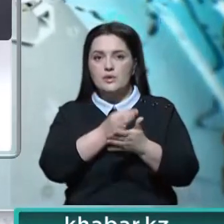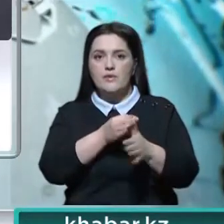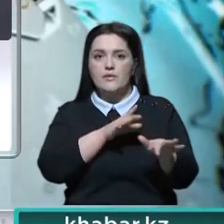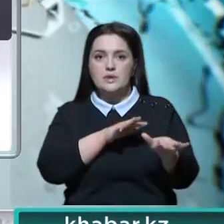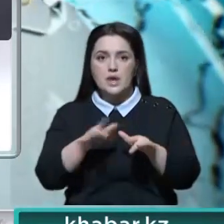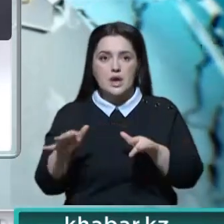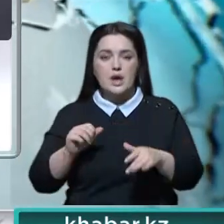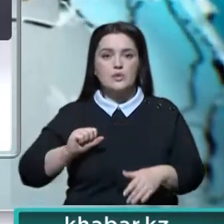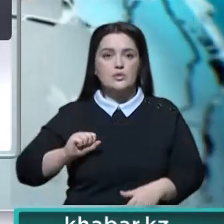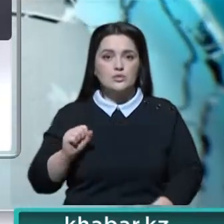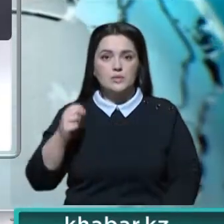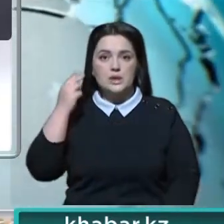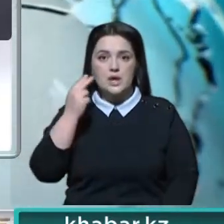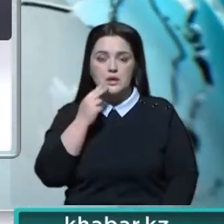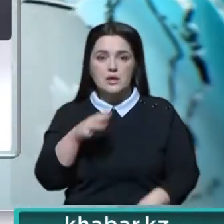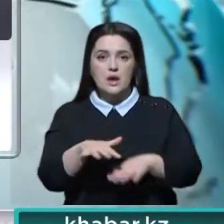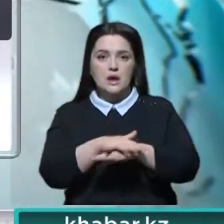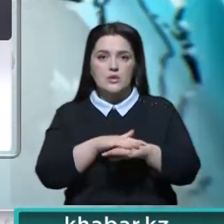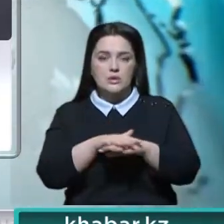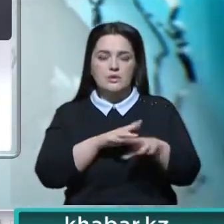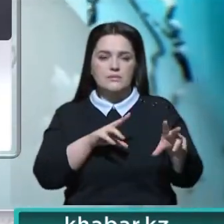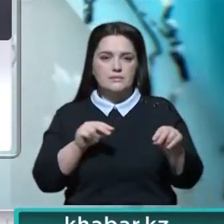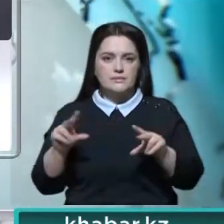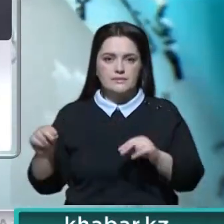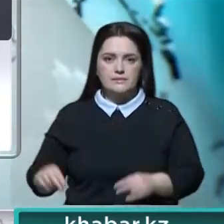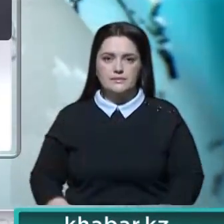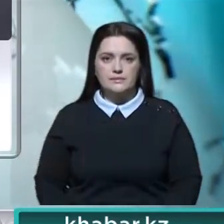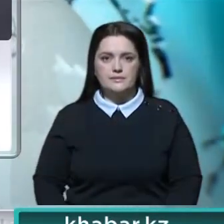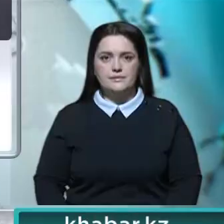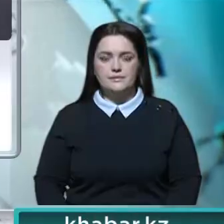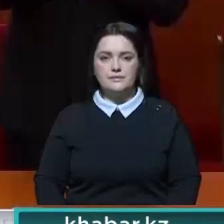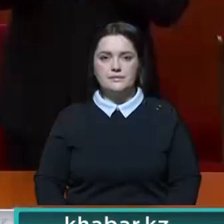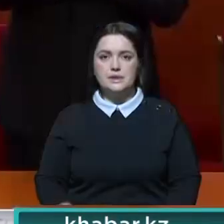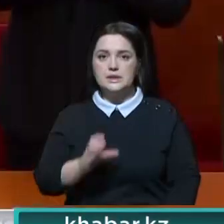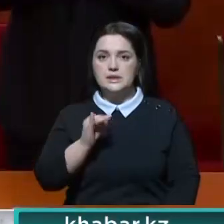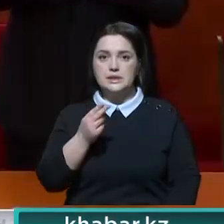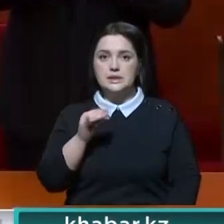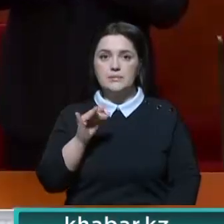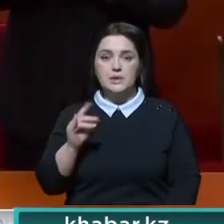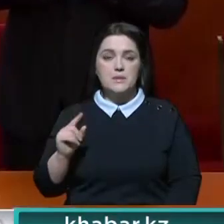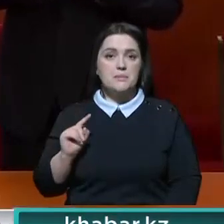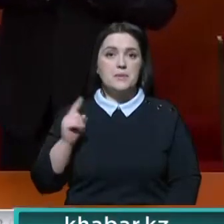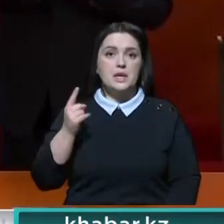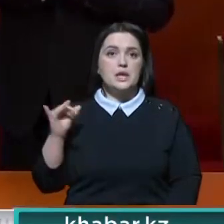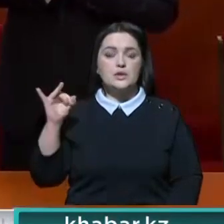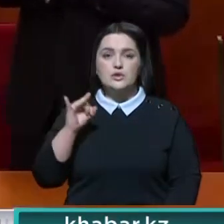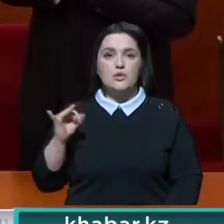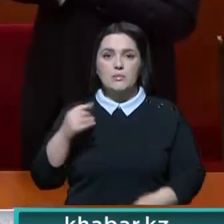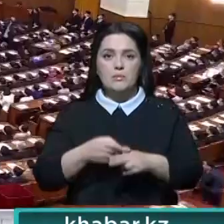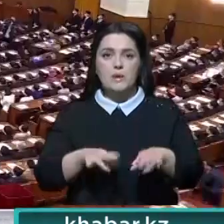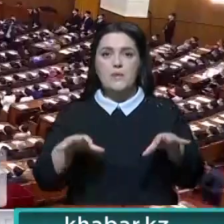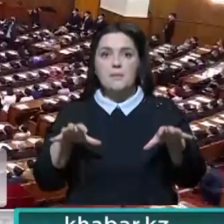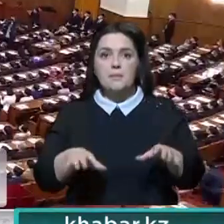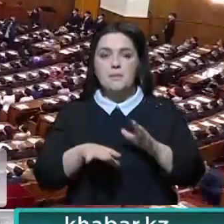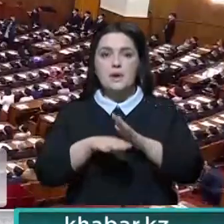деятельности, а дружественному китайскому народу благополучия. Итак, Си Цзиньпин стал первым в истории КНР председателем